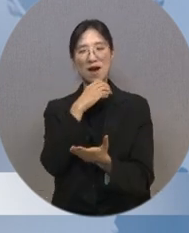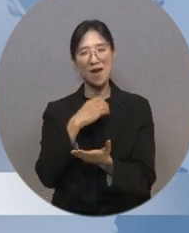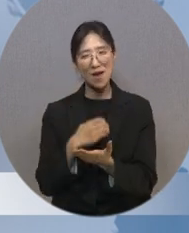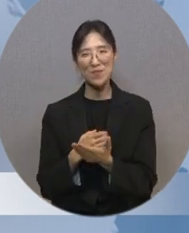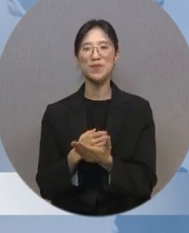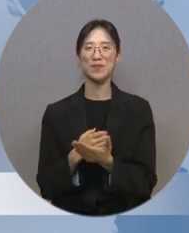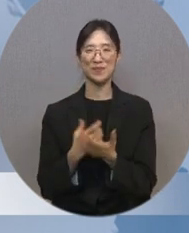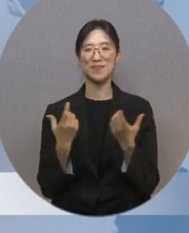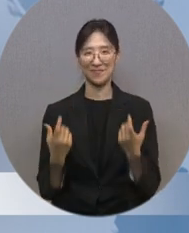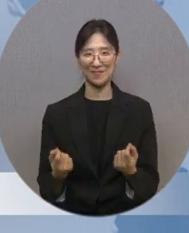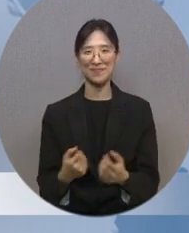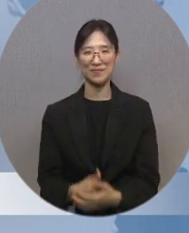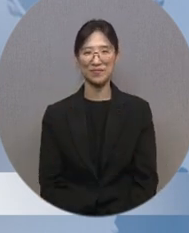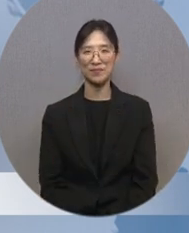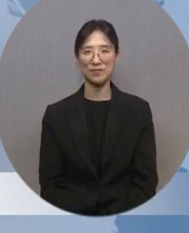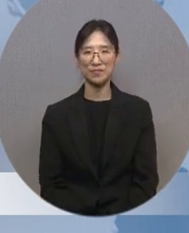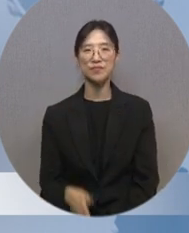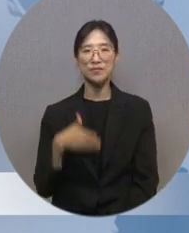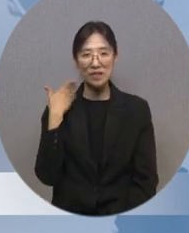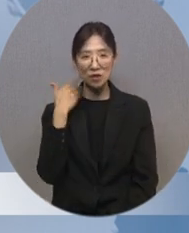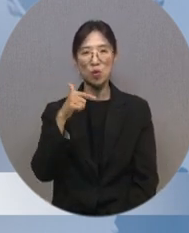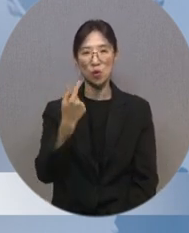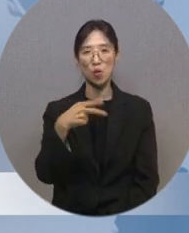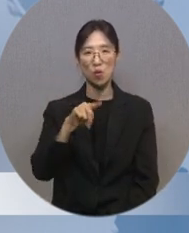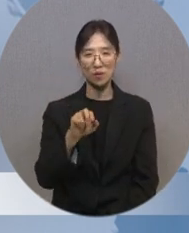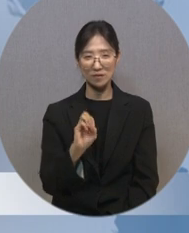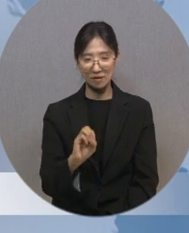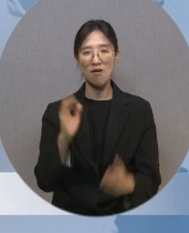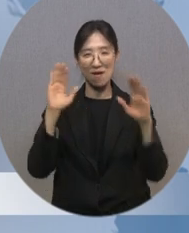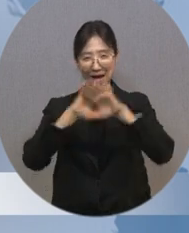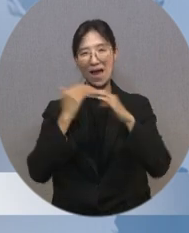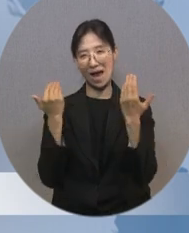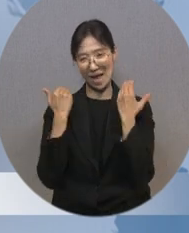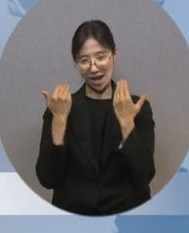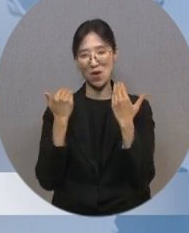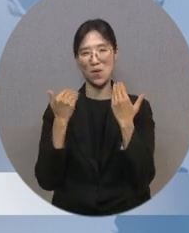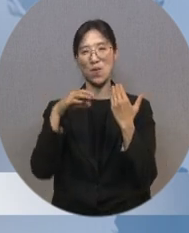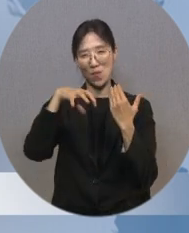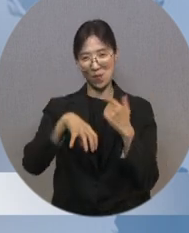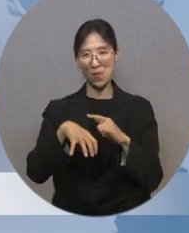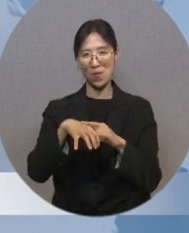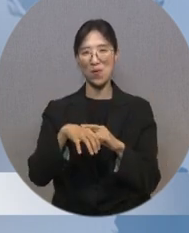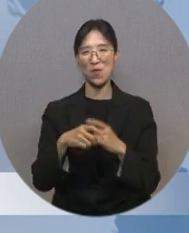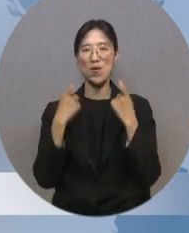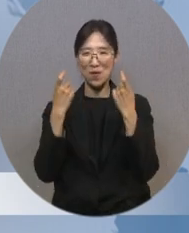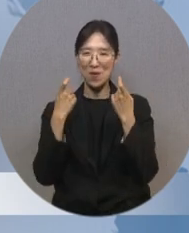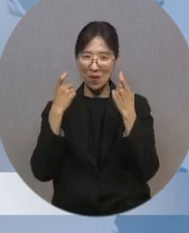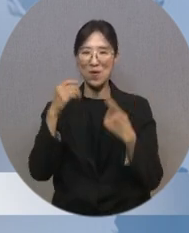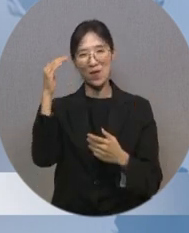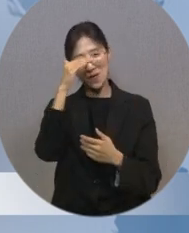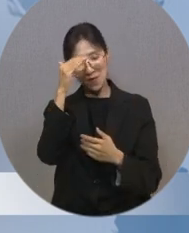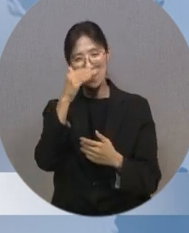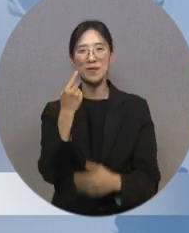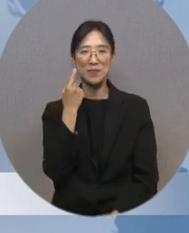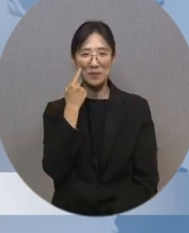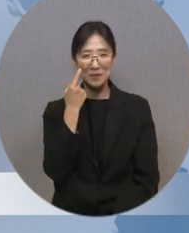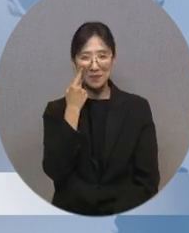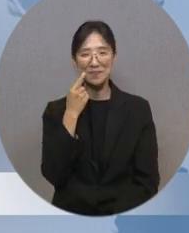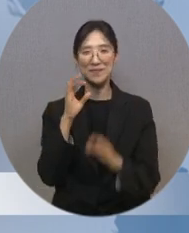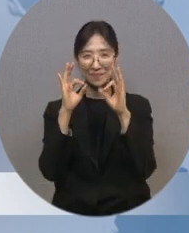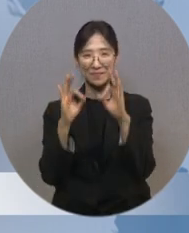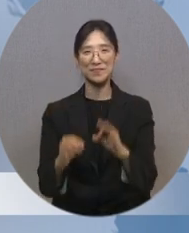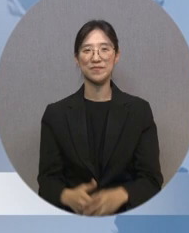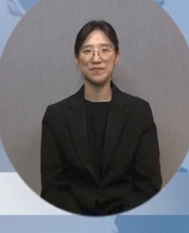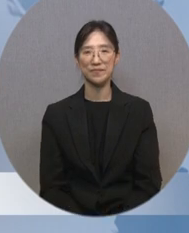감동적인 시간을 보냈다고 합니다. 의정부 노성야간학교에서 떠난 그때 그 시절로 돌아가 보는 수학여행, 그